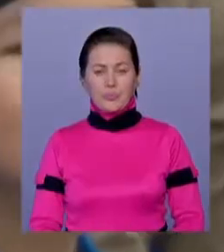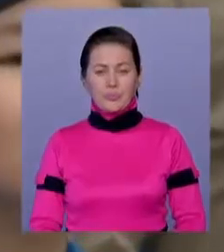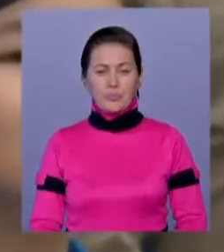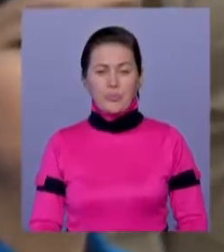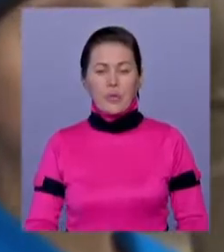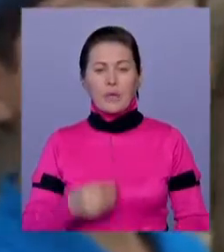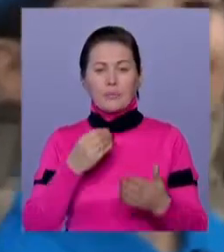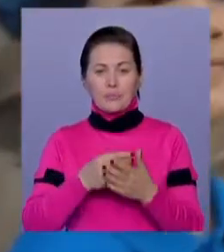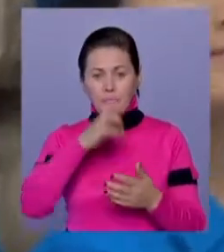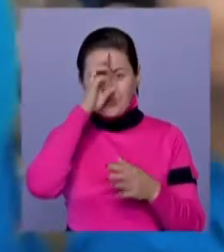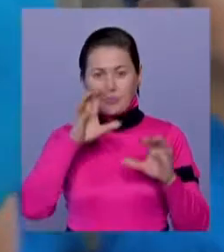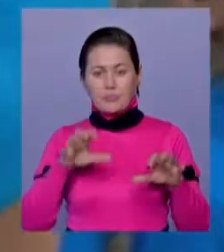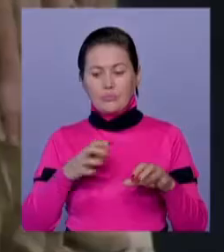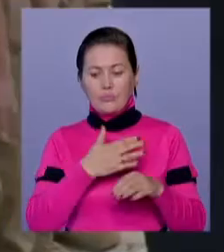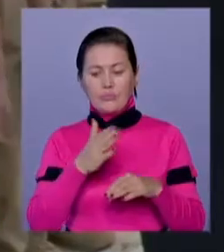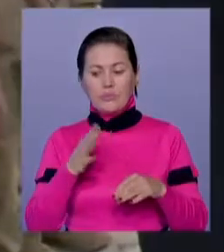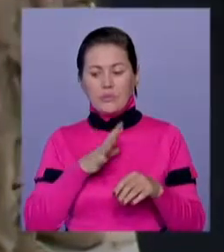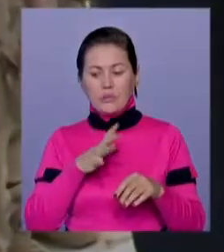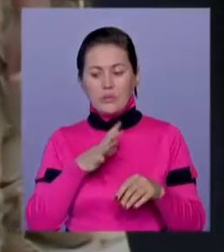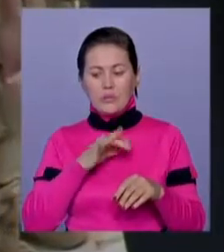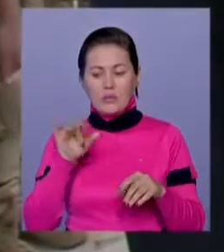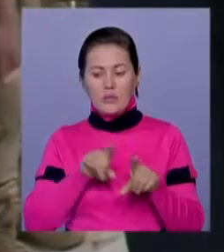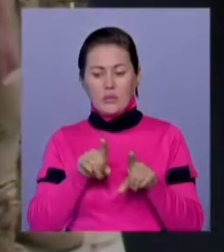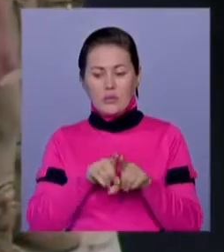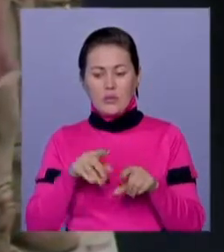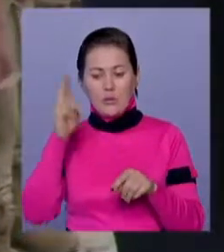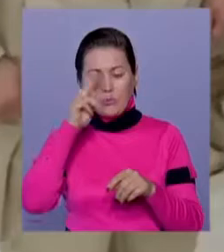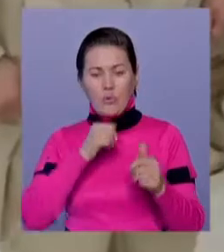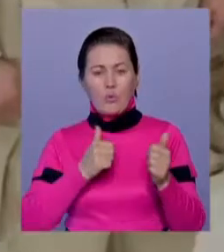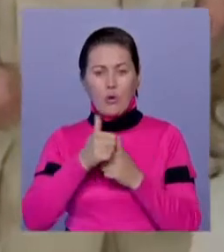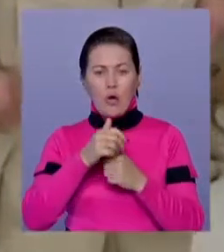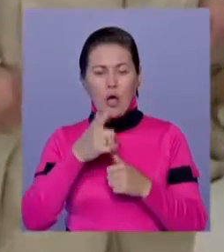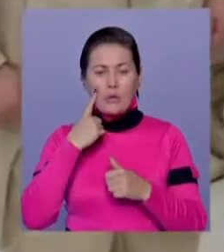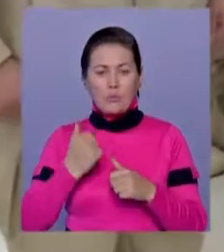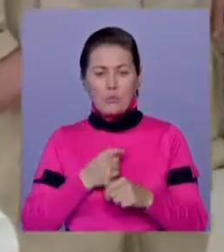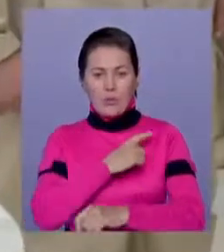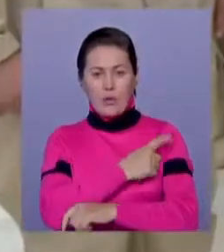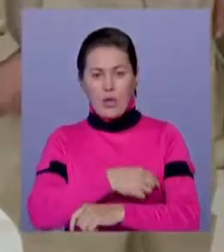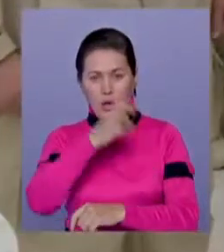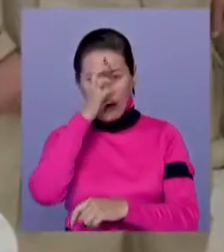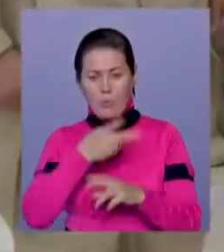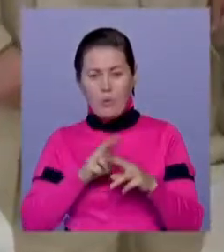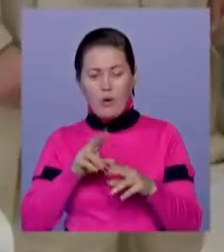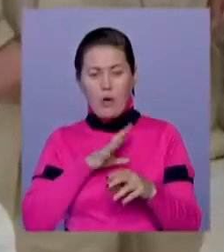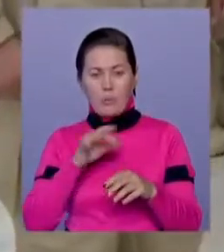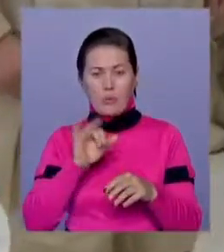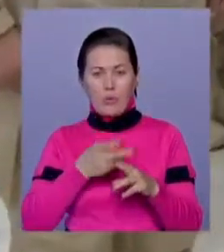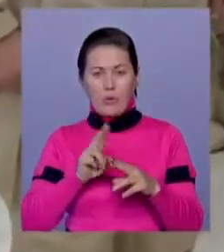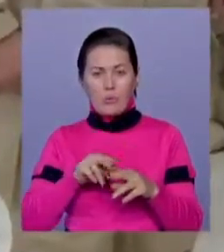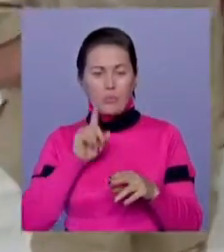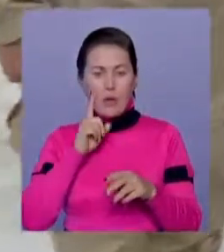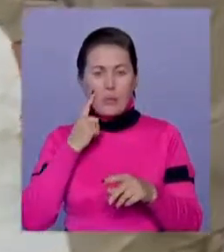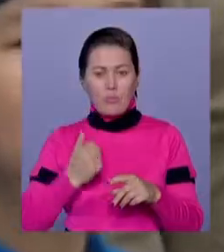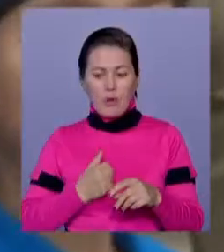Аса қадірменді елбасы, мен Амир Махмет, нөмір 4-ші негізге мектебінің оқушысымын. Әскері мықты елі жауымас деген қазақ атамыз. Сондықтан да жас сарбаз